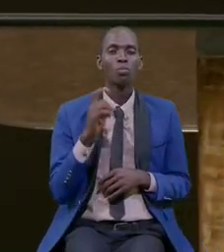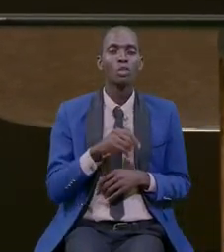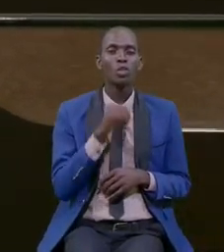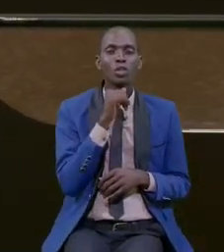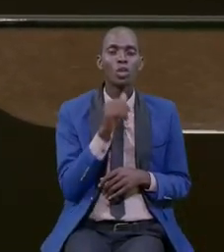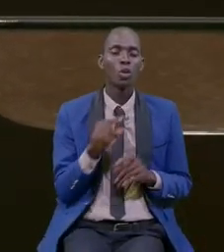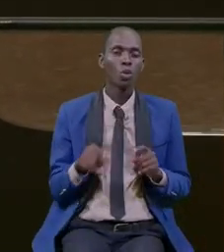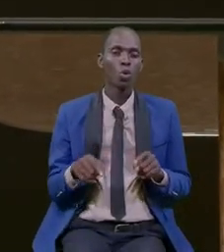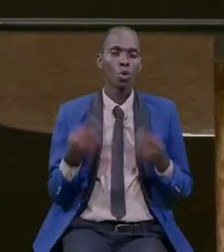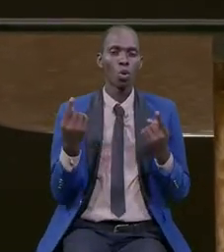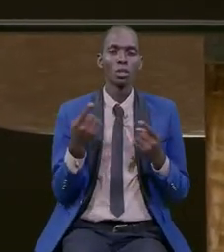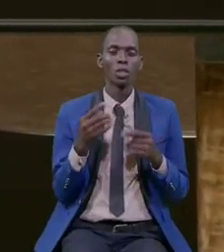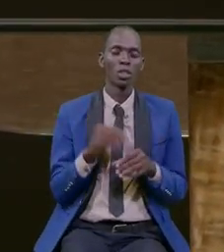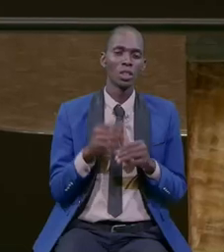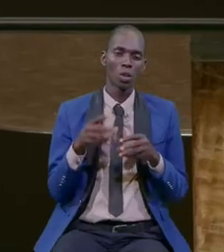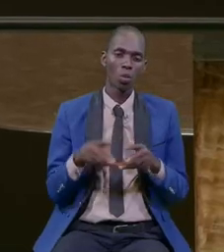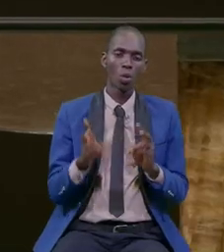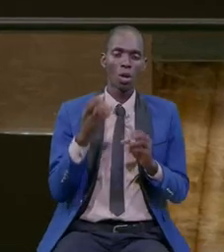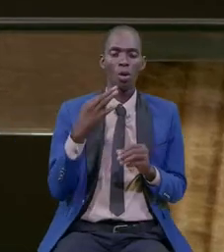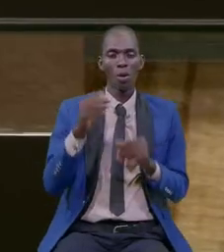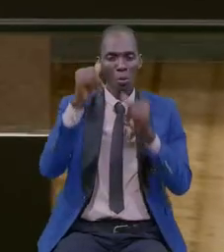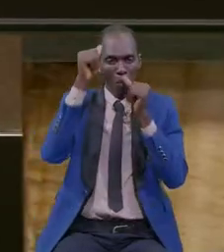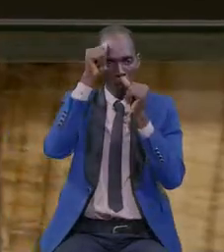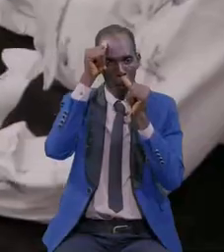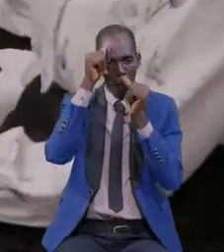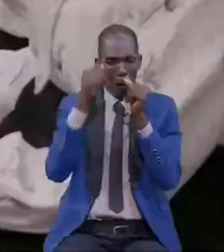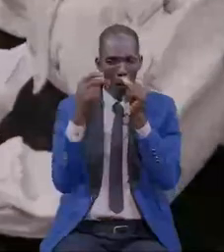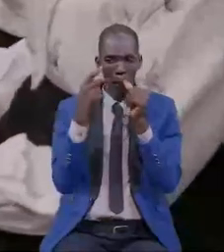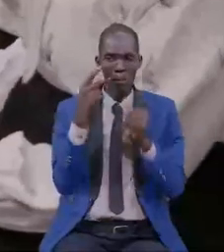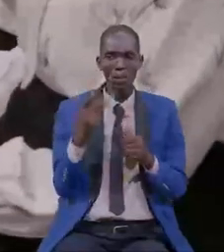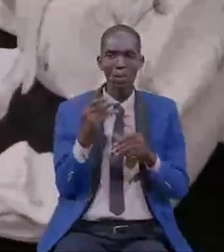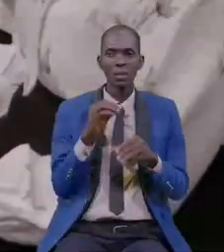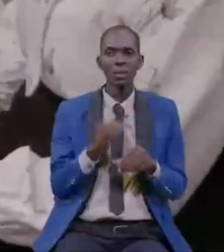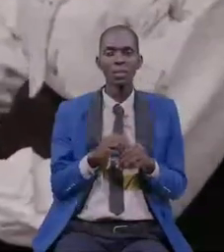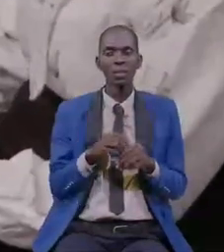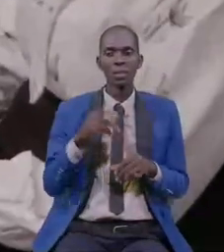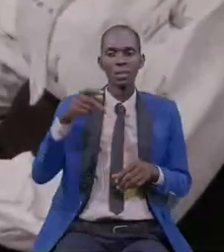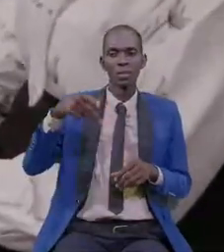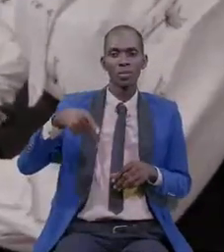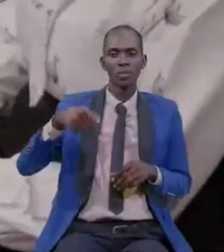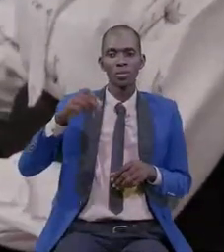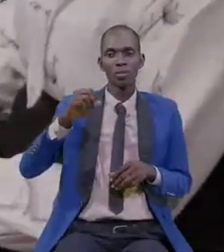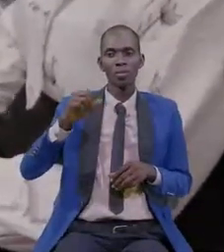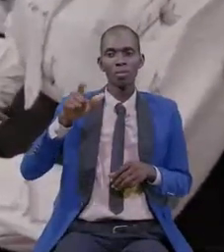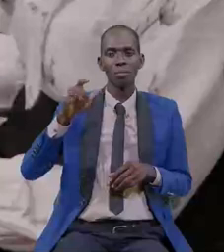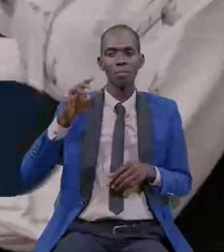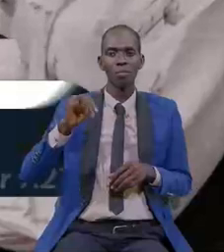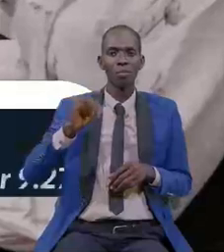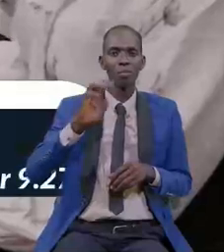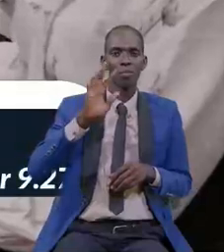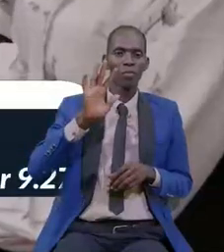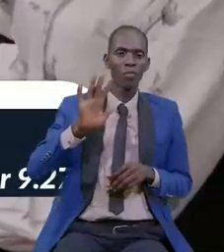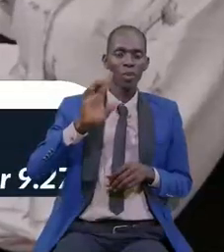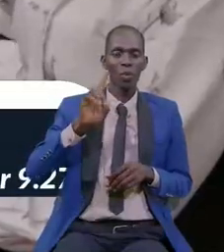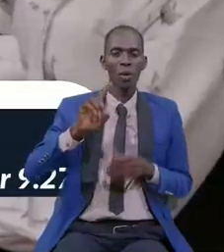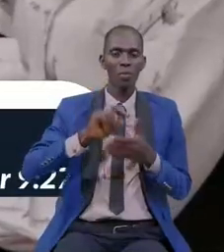voix d'Adam dans psaume 51 Lons le verset 11